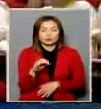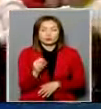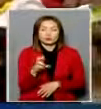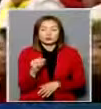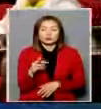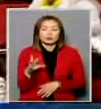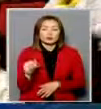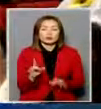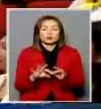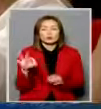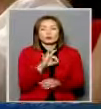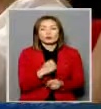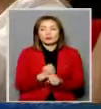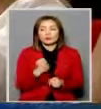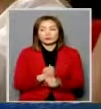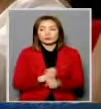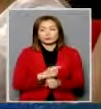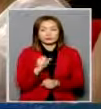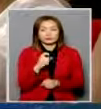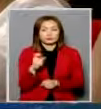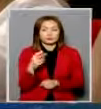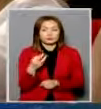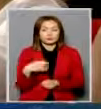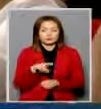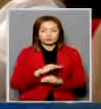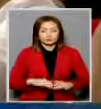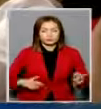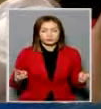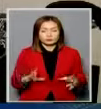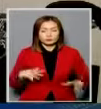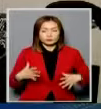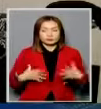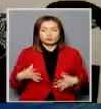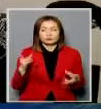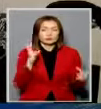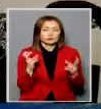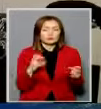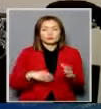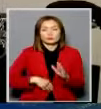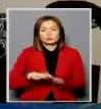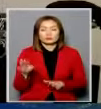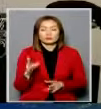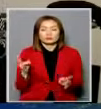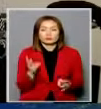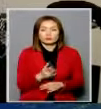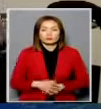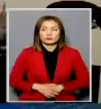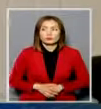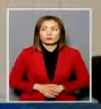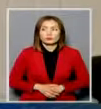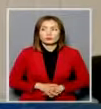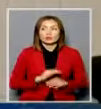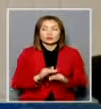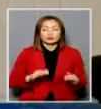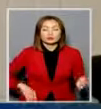Жумабаева напомнила о позиции Ахмета Байтурсынова. Детям нужно тренировать звук, прежде чем показывать буквы. Дело в том, что